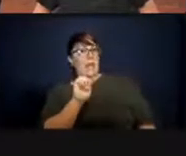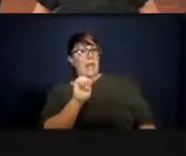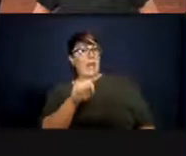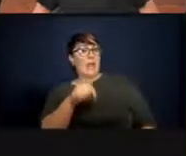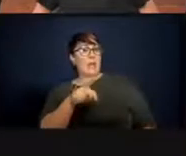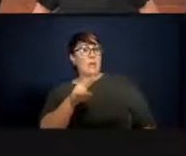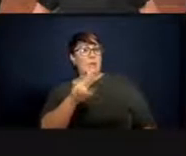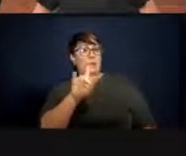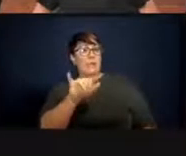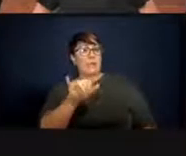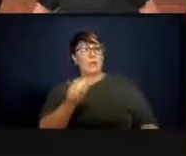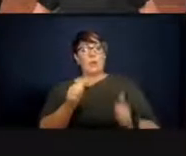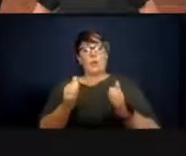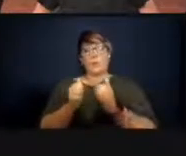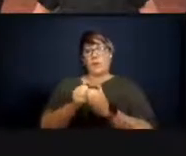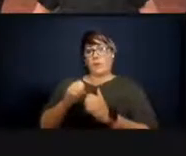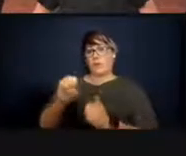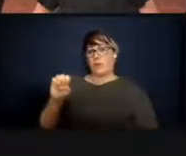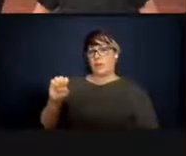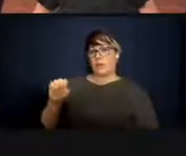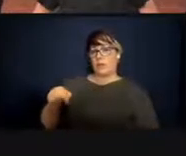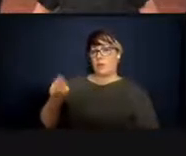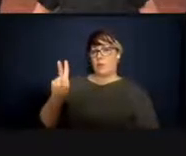ya usawa.